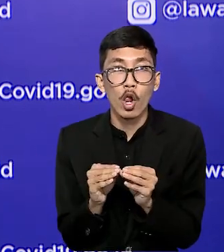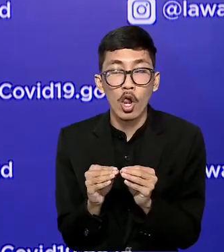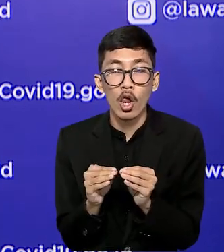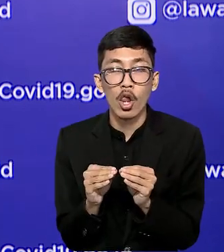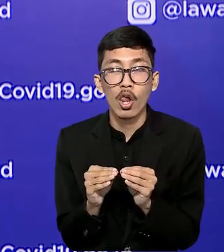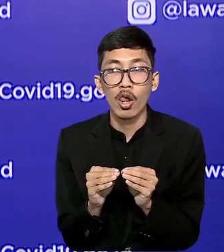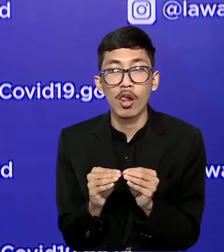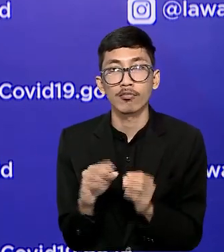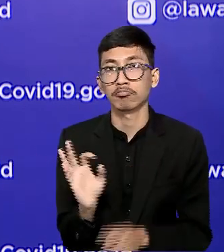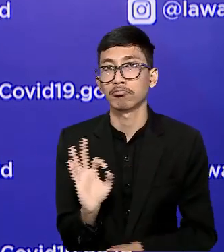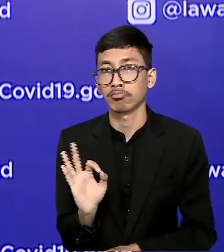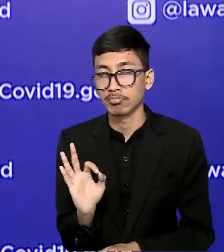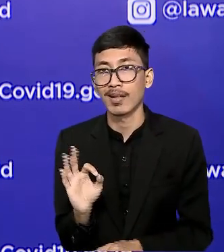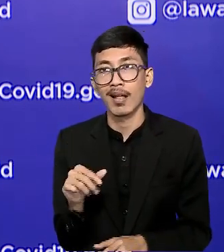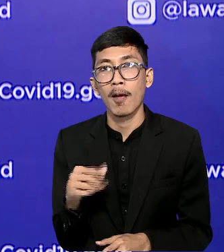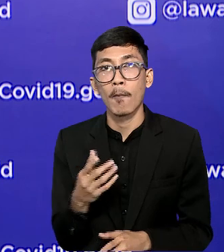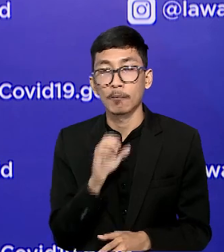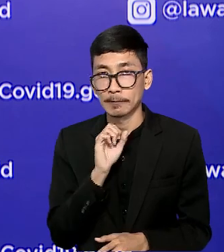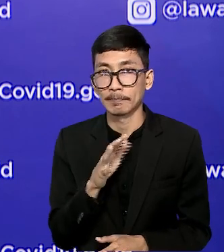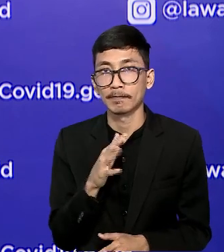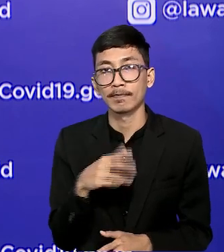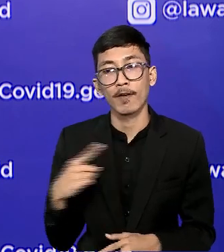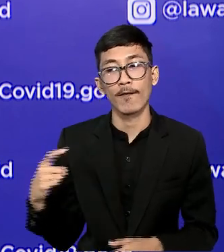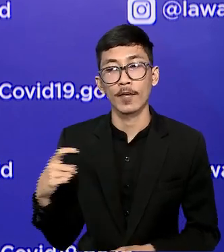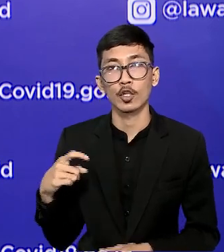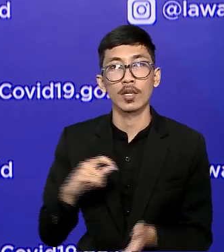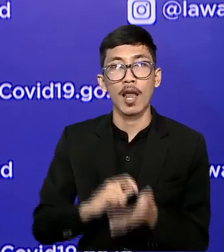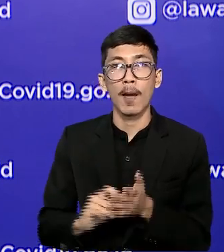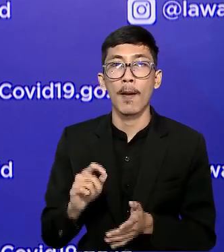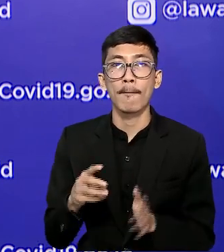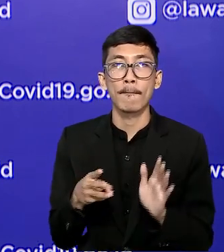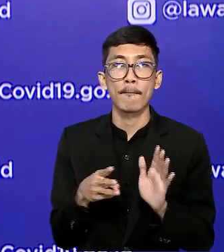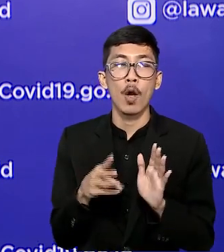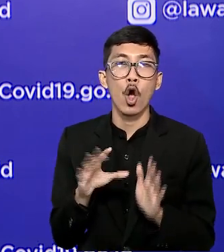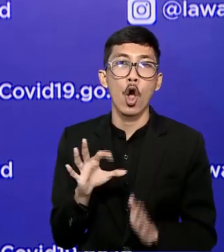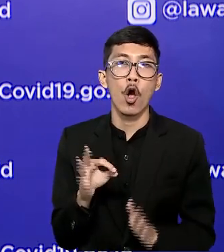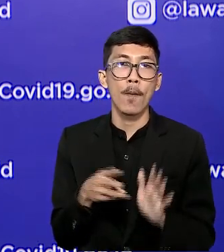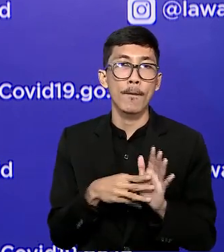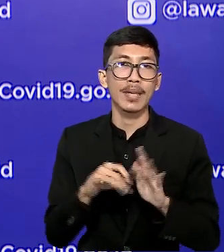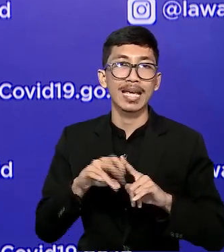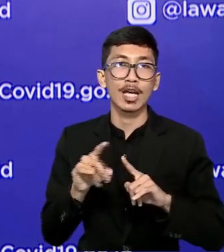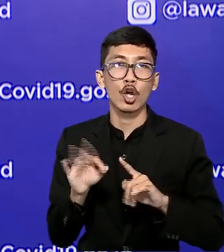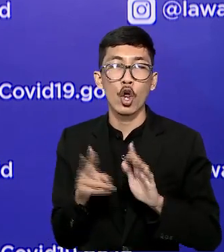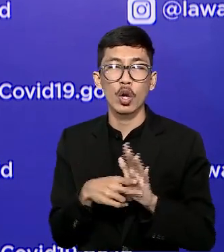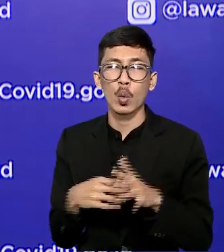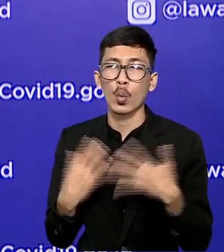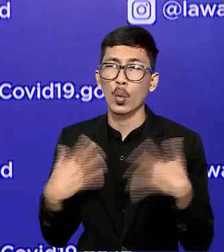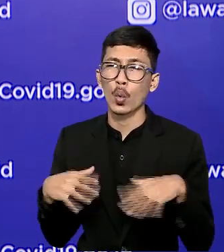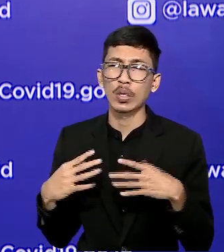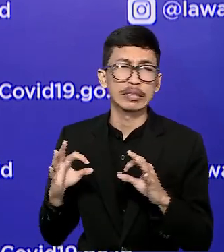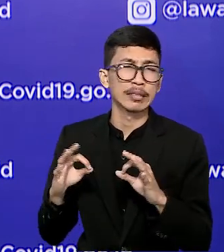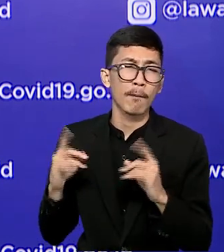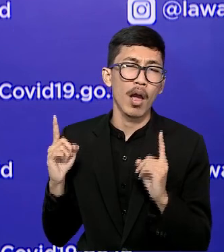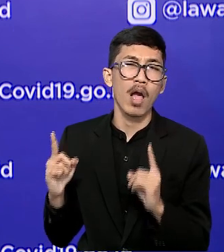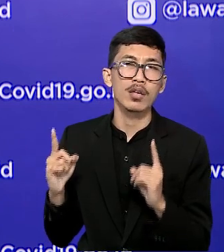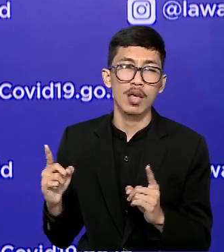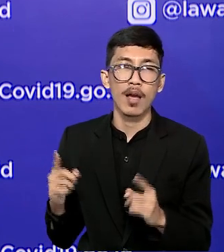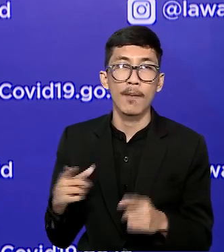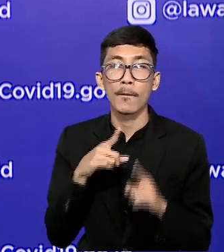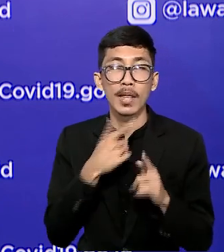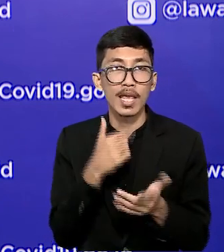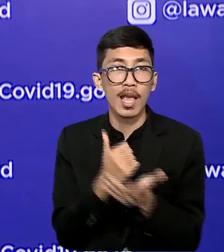simpulan medis yang menyatakan bahwa Micron memiliki tingkat keparahan yang lebih parah dari varian Delta yang paling bisa kita lakukan adalah cepat vaksinasi dan